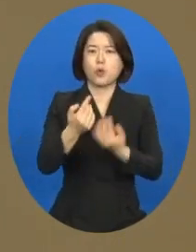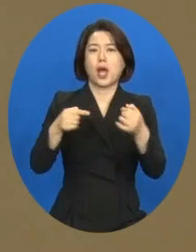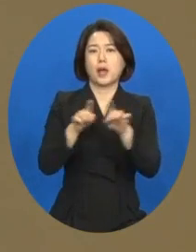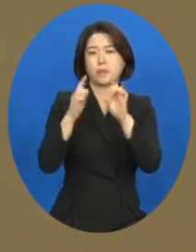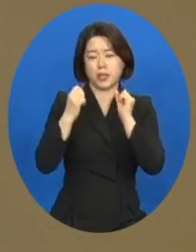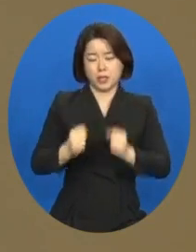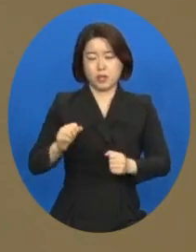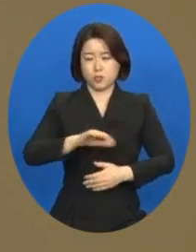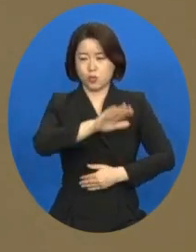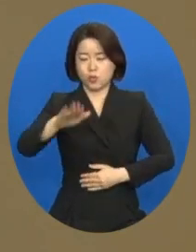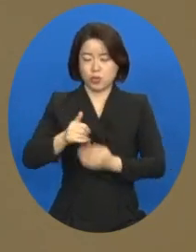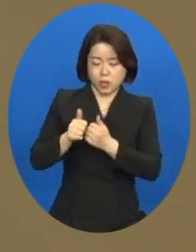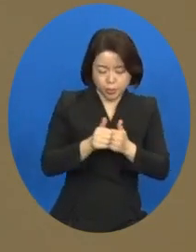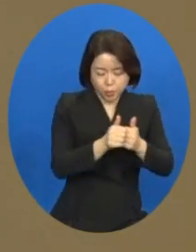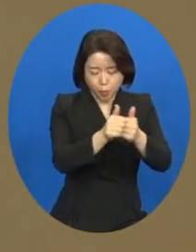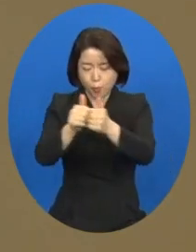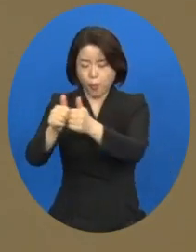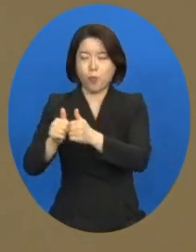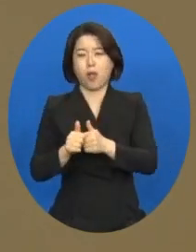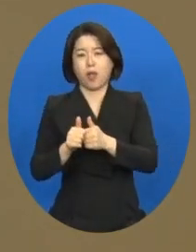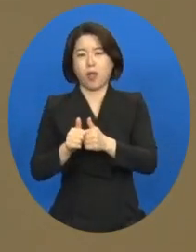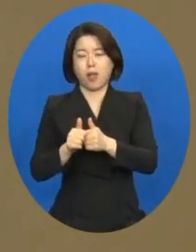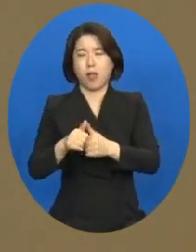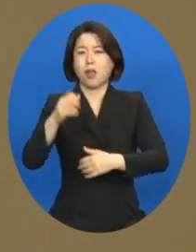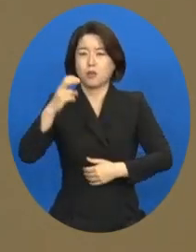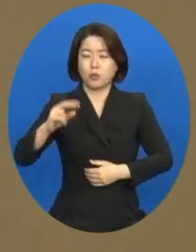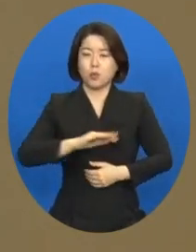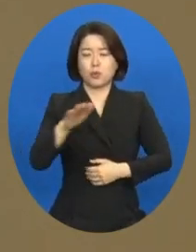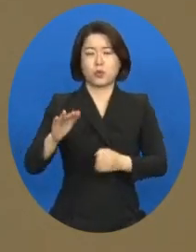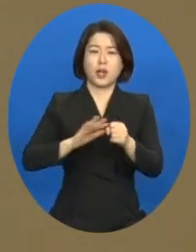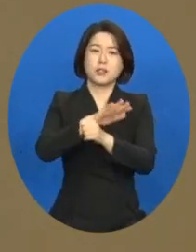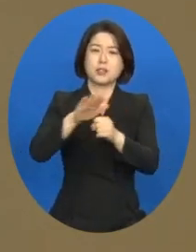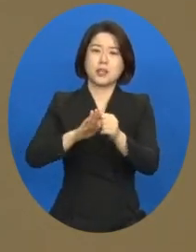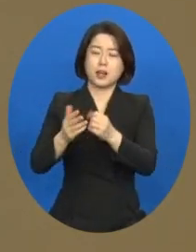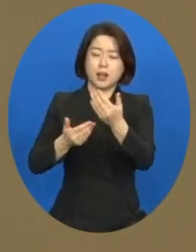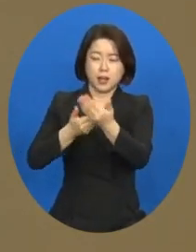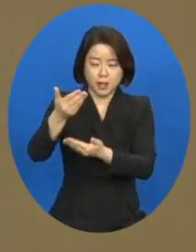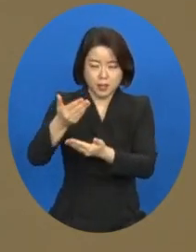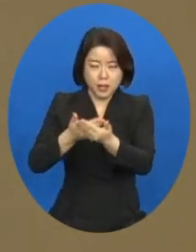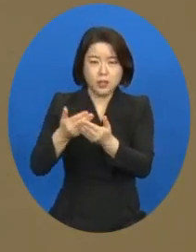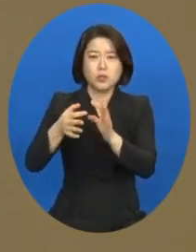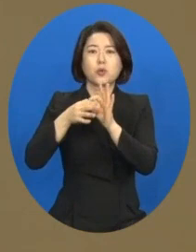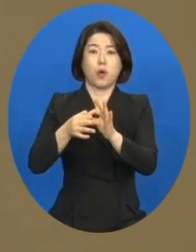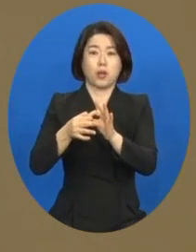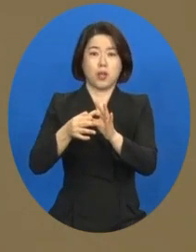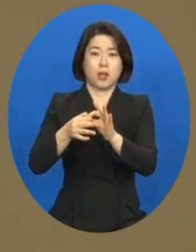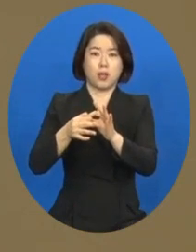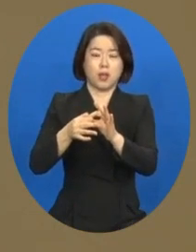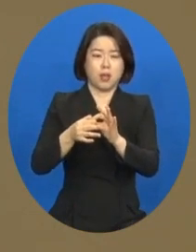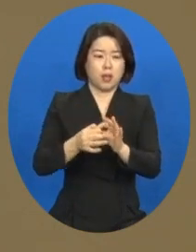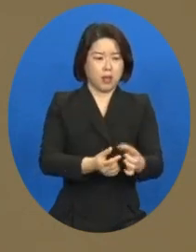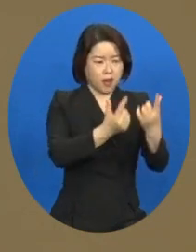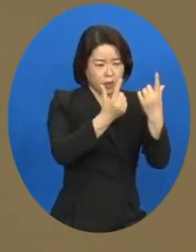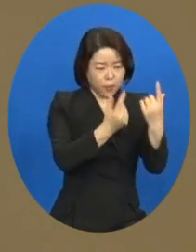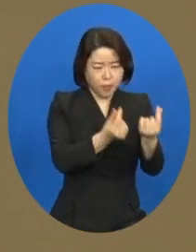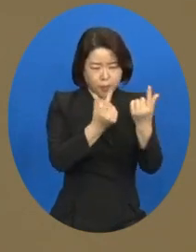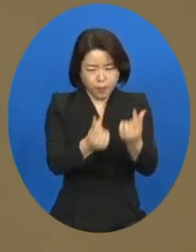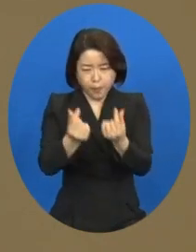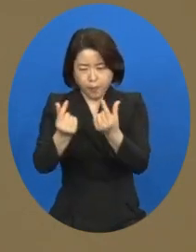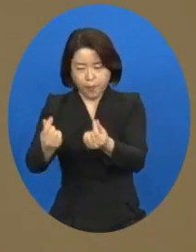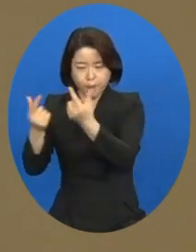하시고 우리와 동행해 주시고 그리고 우리와 사랑하시는 관계라고 일관되게 말씀하고